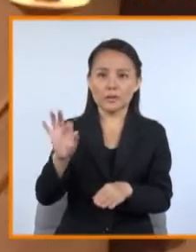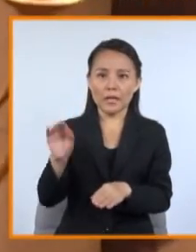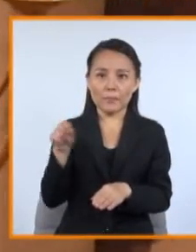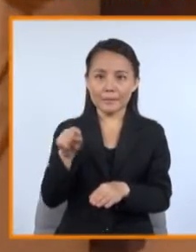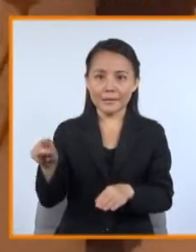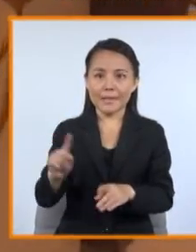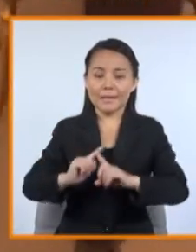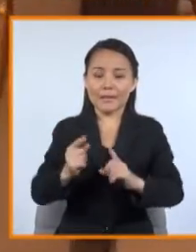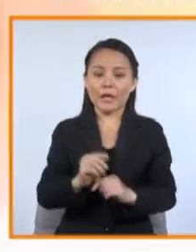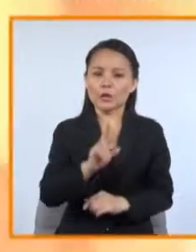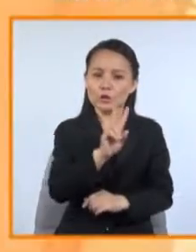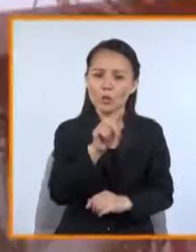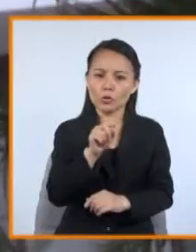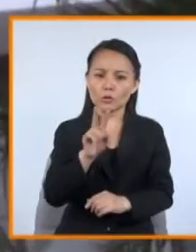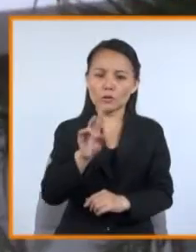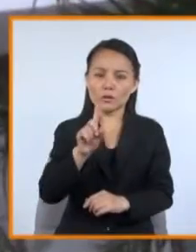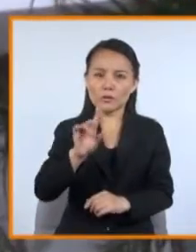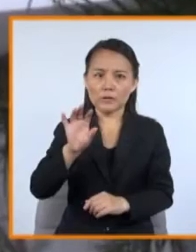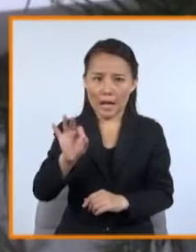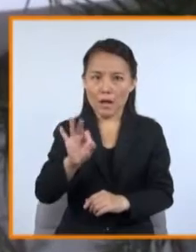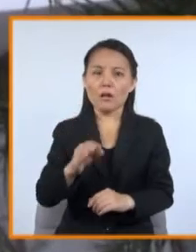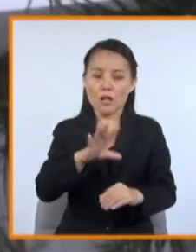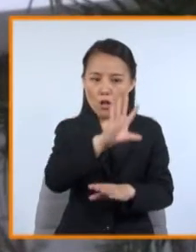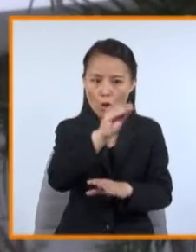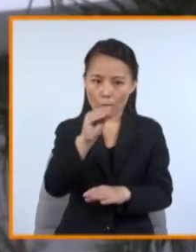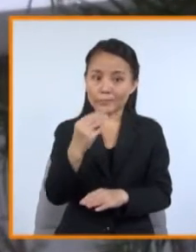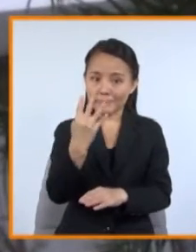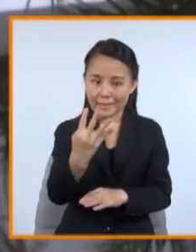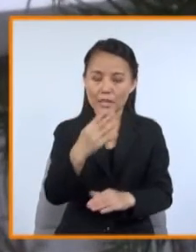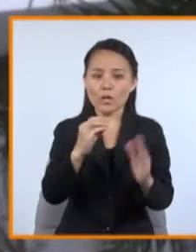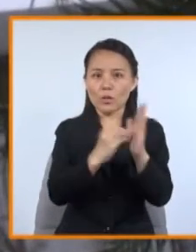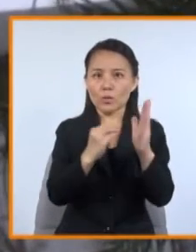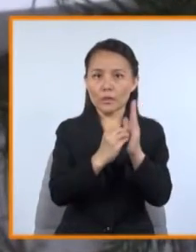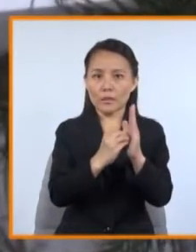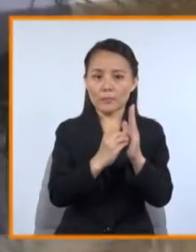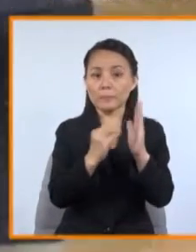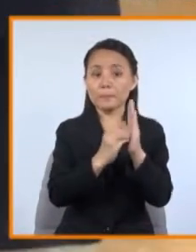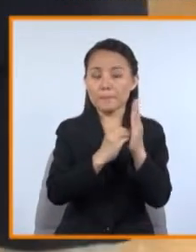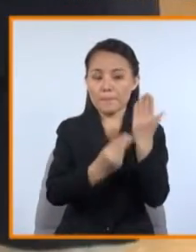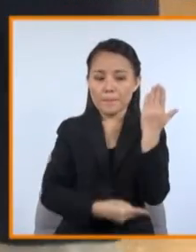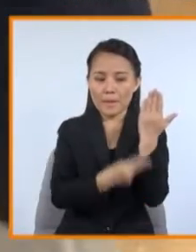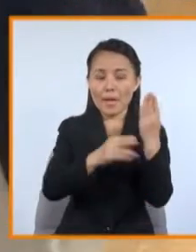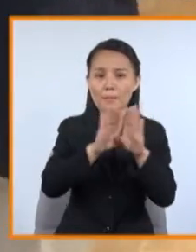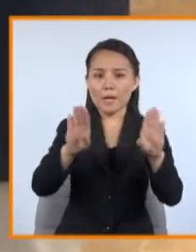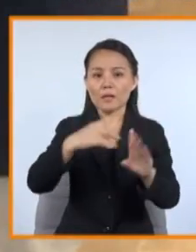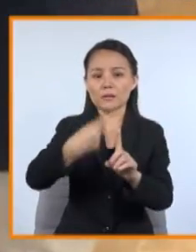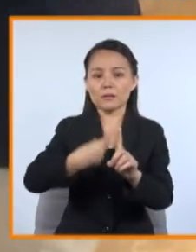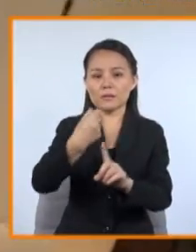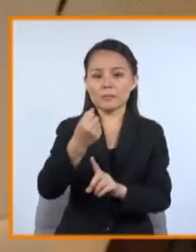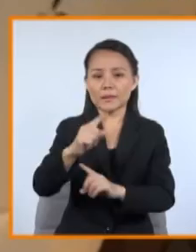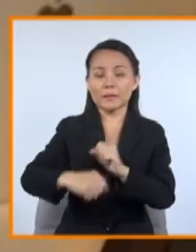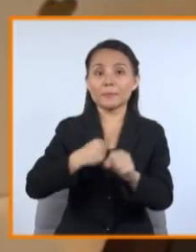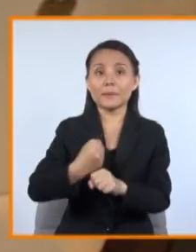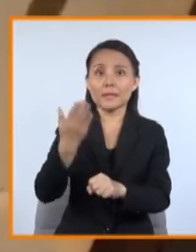2.19% แต่สัดส่วนเล็กๆนี้เลือกใช้บริการโรงแรมระดับ4ดาวอัลมิรอสกรุงเทพที่เปิดตัวเมื่อเดือนพฤศจิกายนปีก่อน